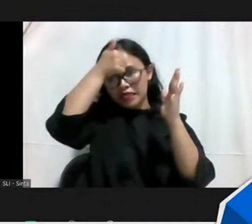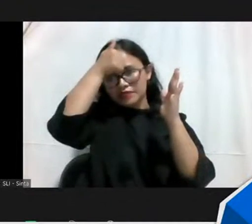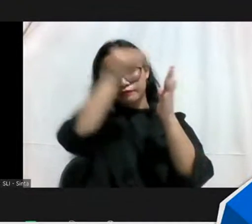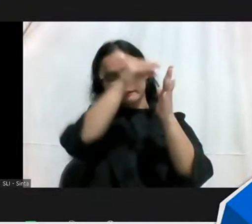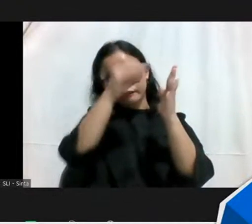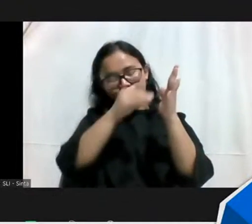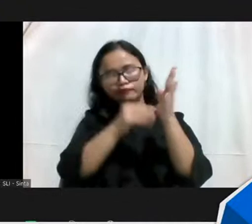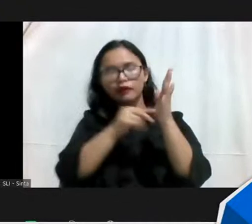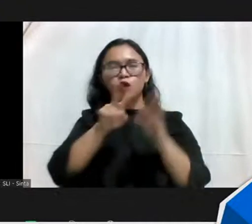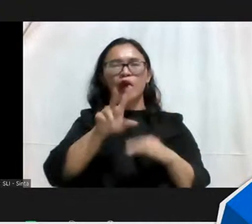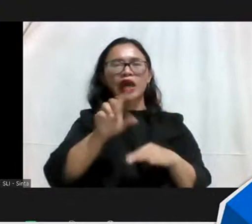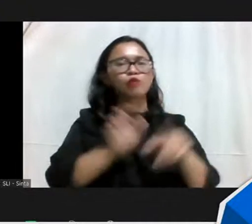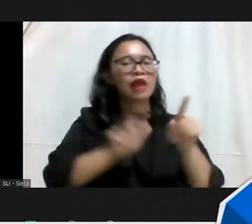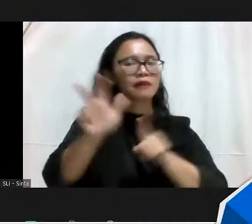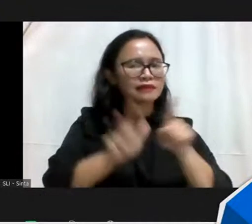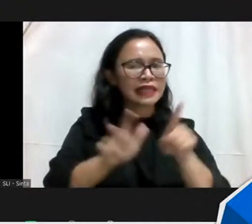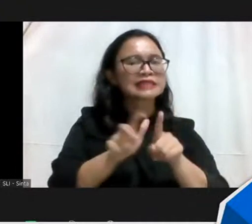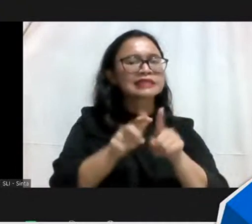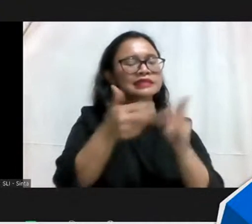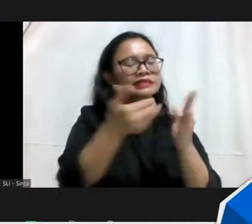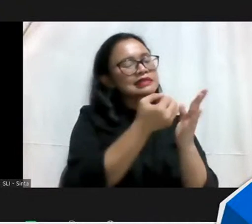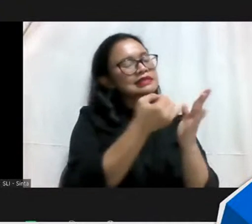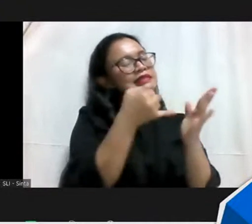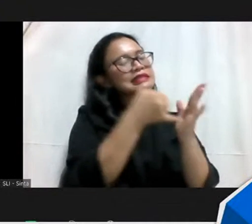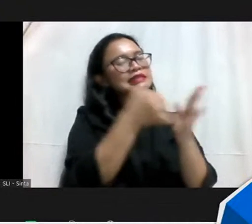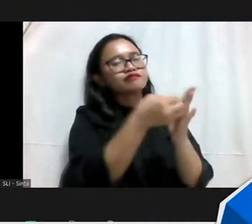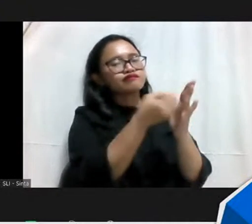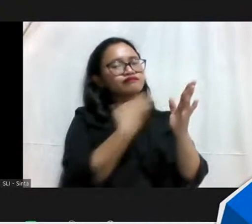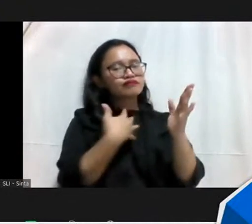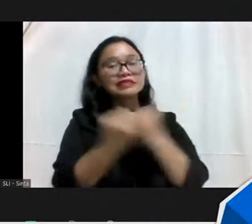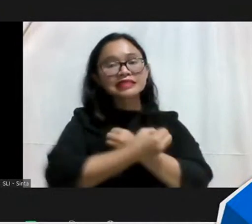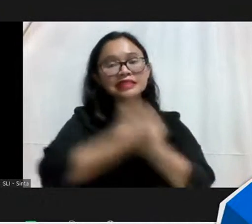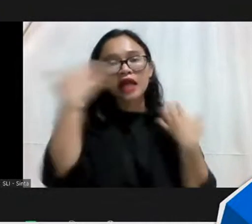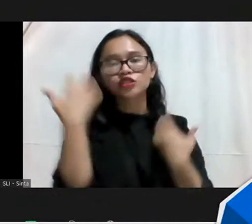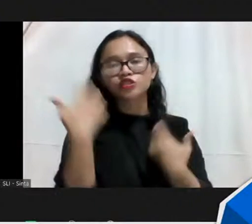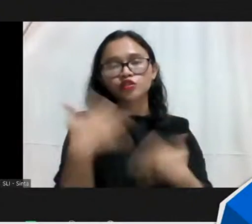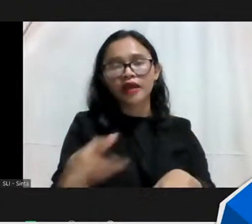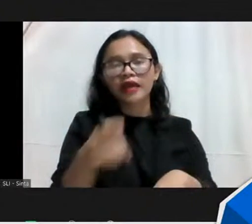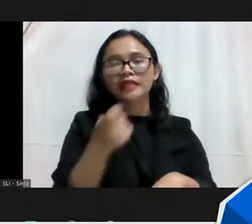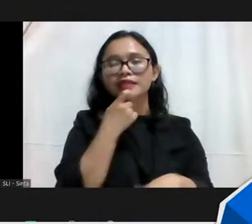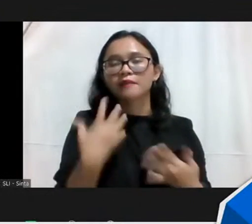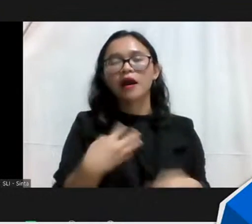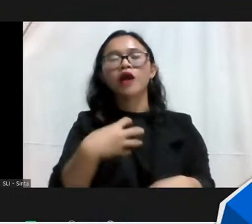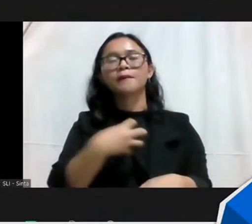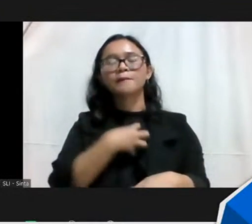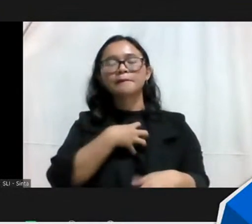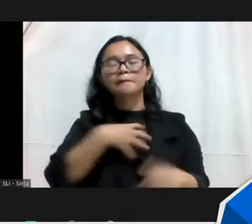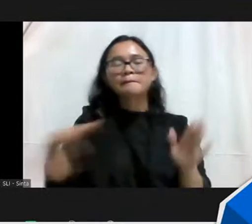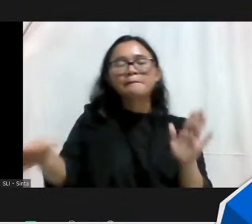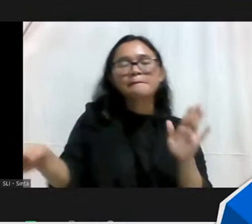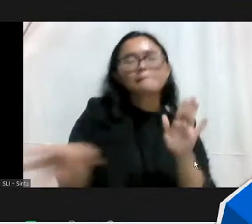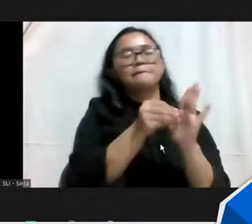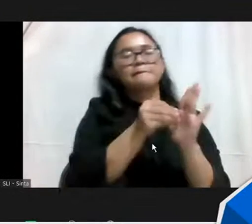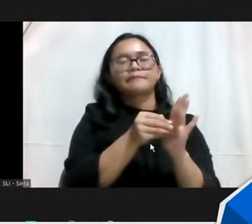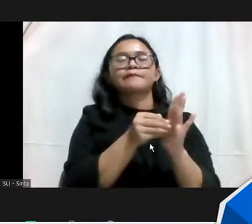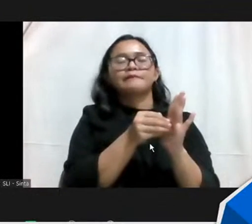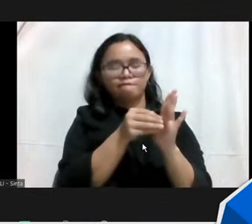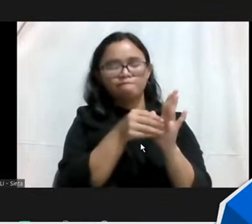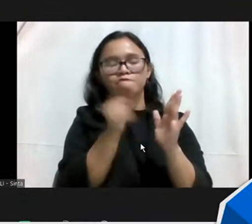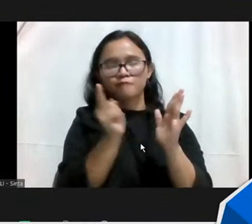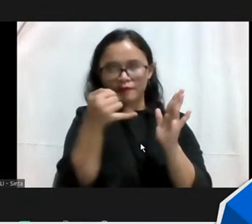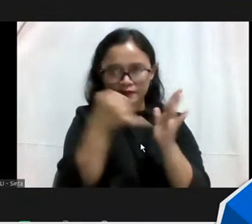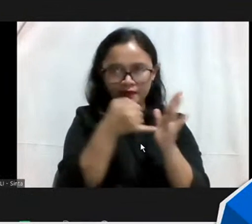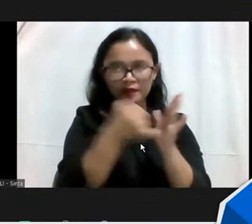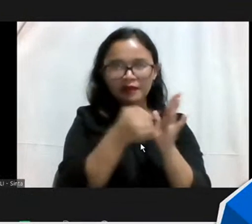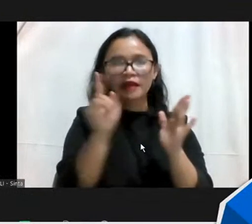maksudnya itu sudah secara jelas memang ada menyebut bahwa Human Rights adalah bagian dari e prinsip dan kriterianya rspu bahkan